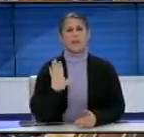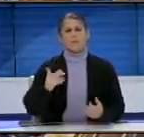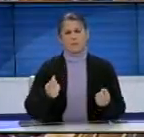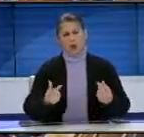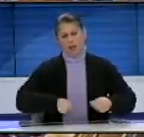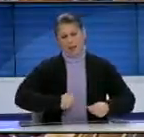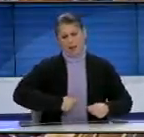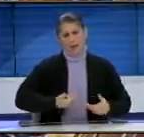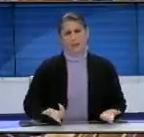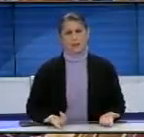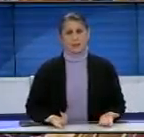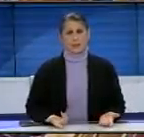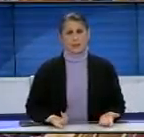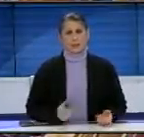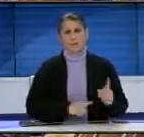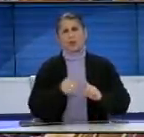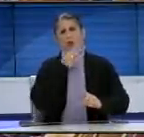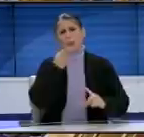προκαλείτε ποιος το είπε.